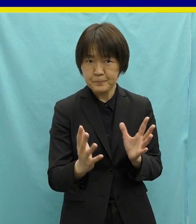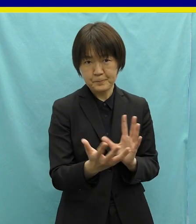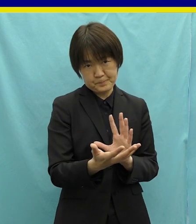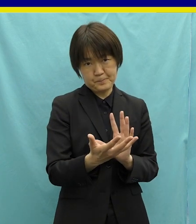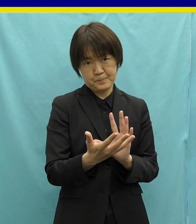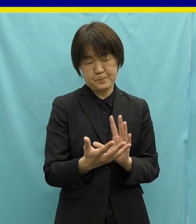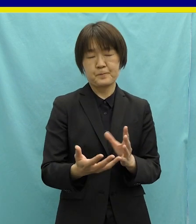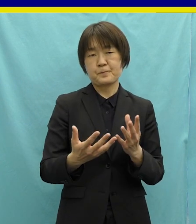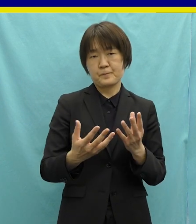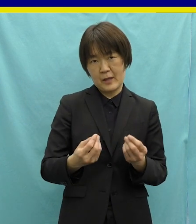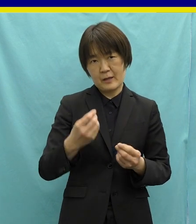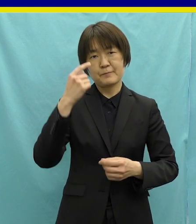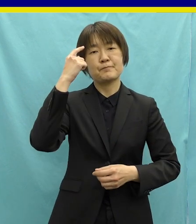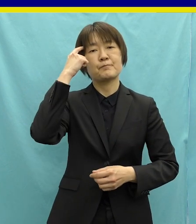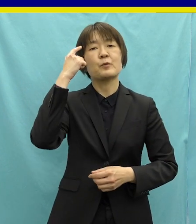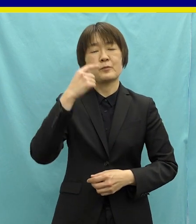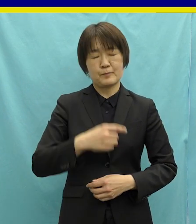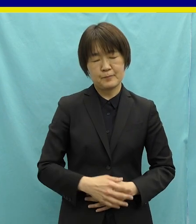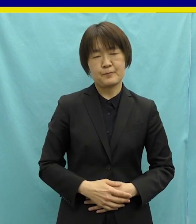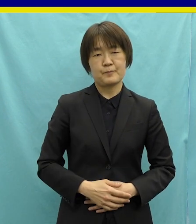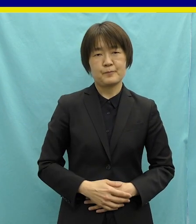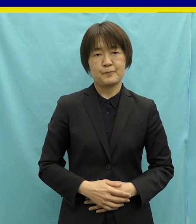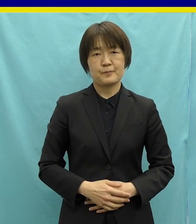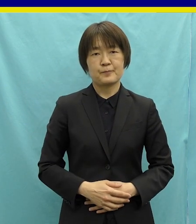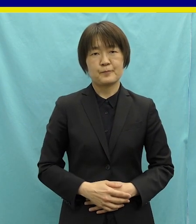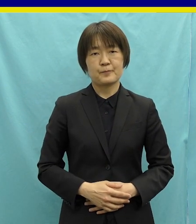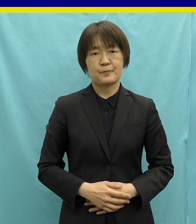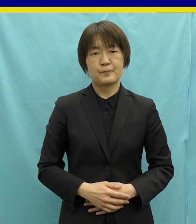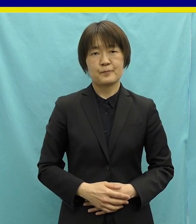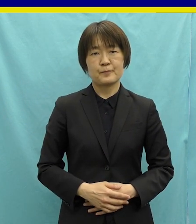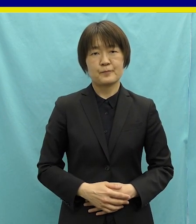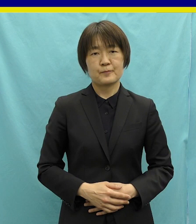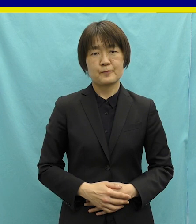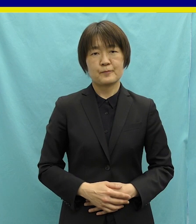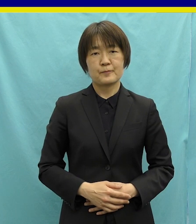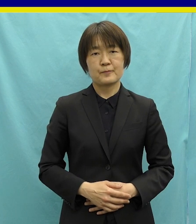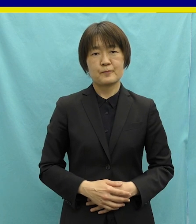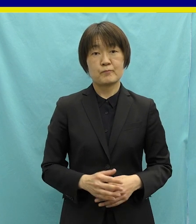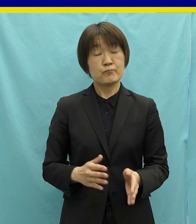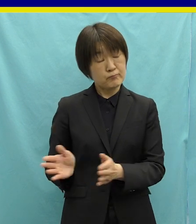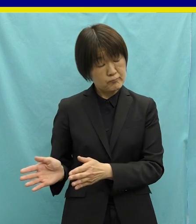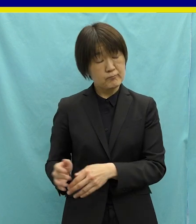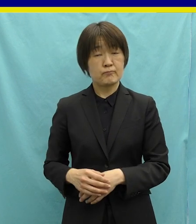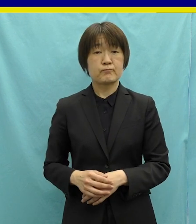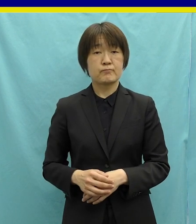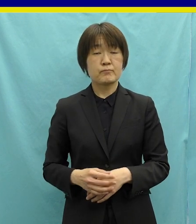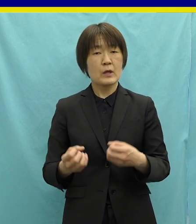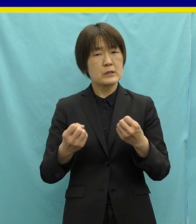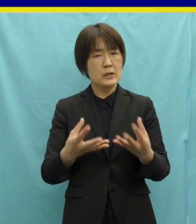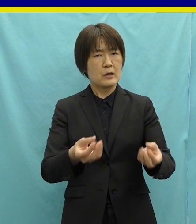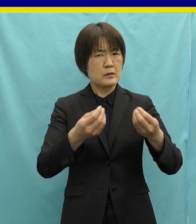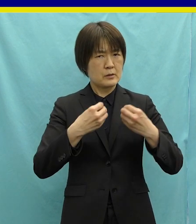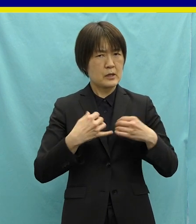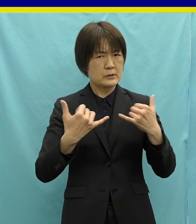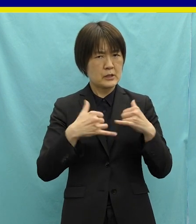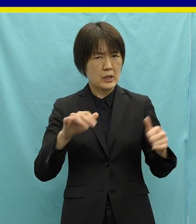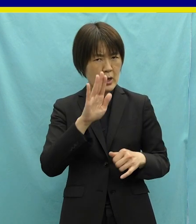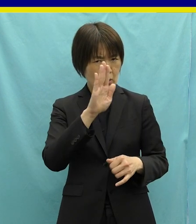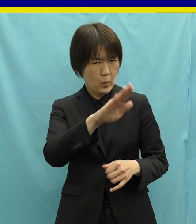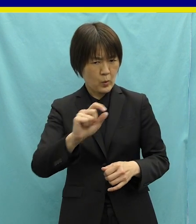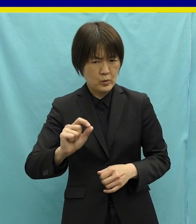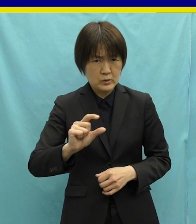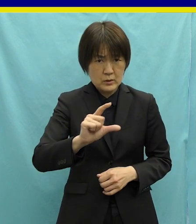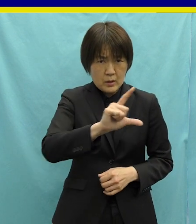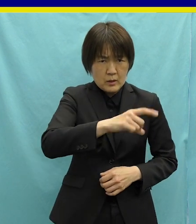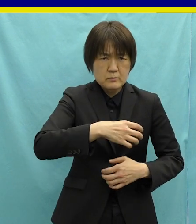からの転換期に差し掛かってきていると感じています。一方で新規感染者の増加が懸